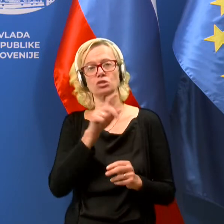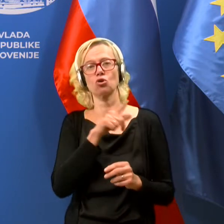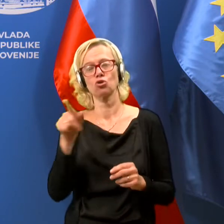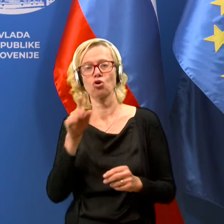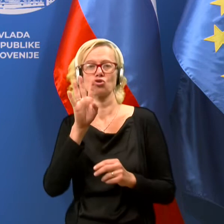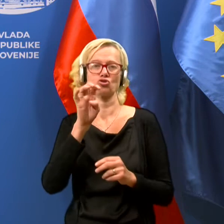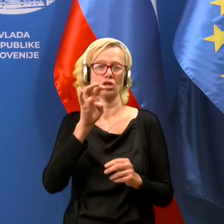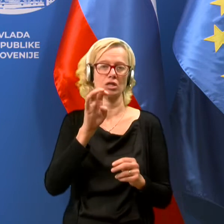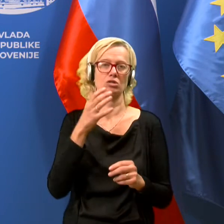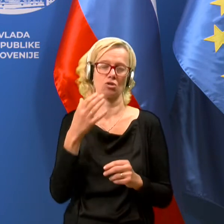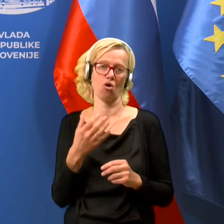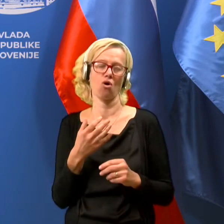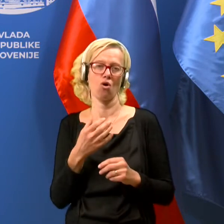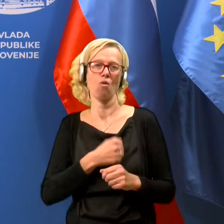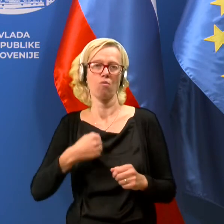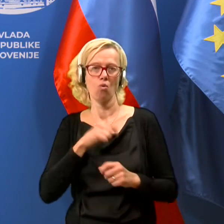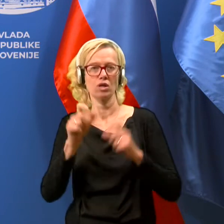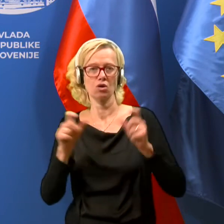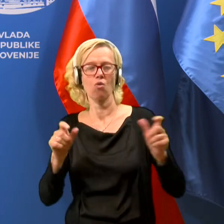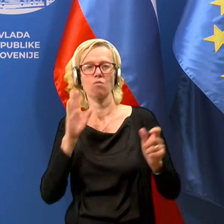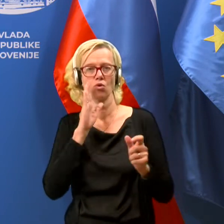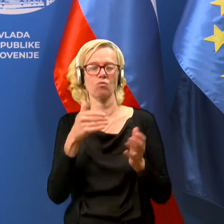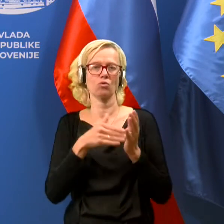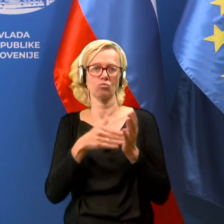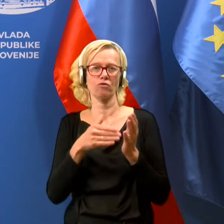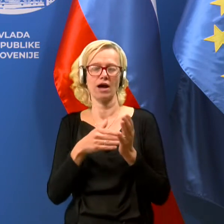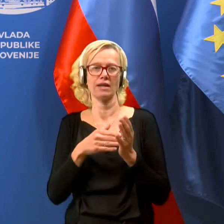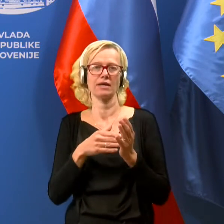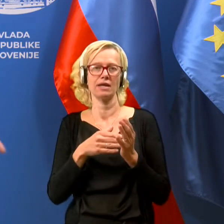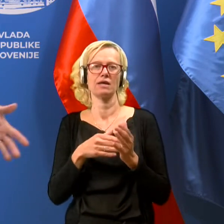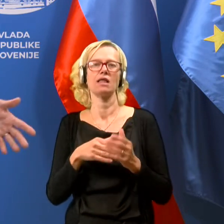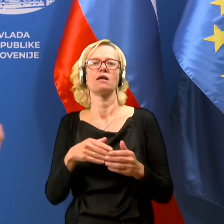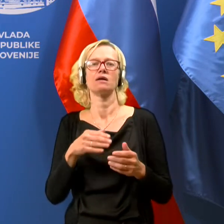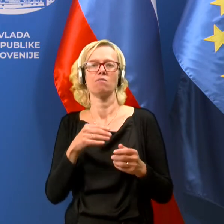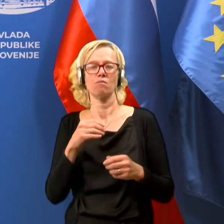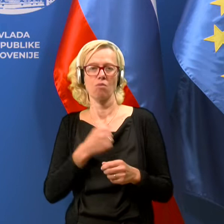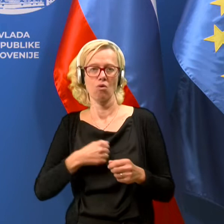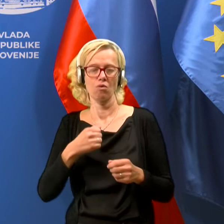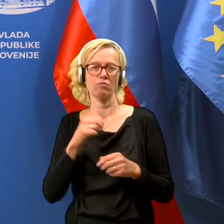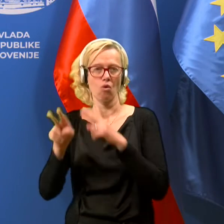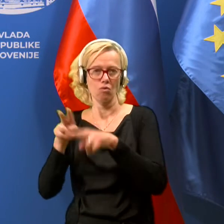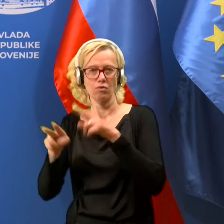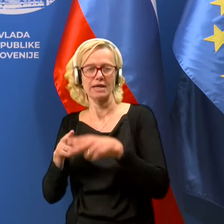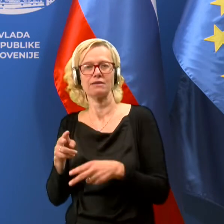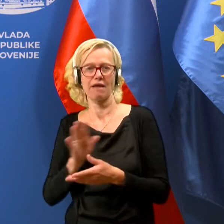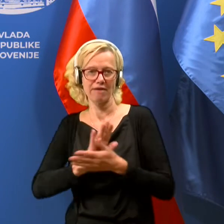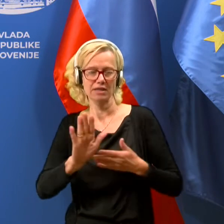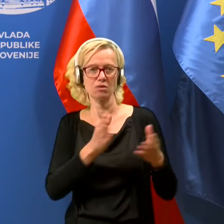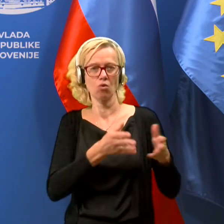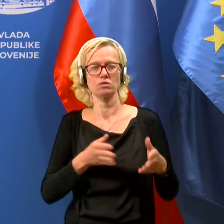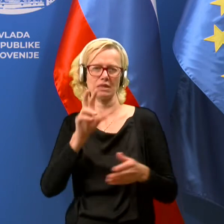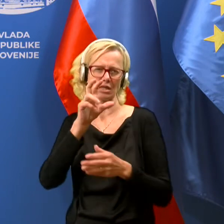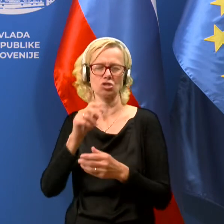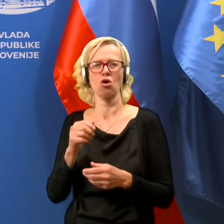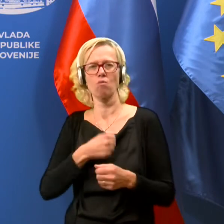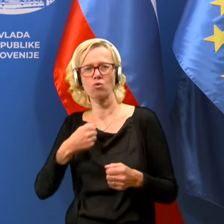400 bolnikov, ki bodo potrebovali oskrbo na navadnih posteljah in do 130-140 bolnikov, ki bodo